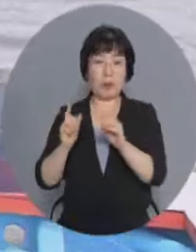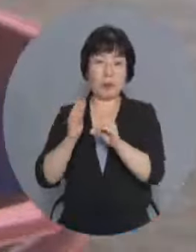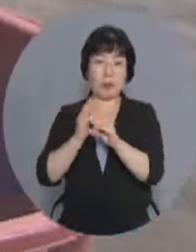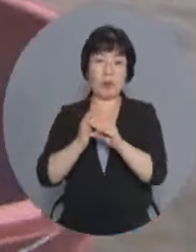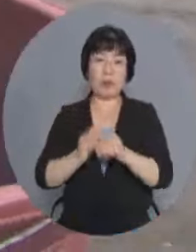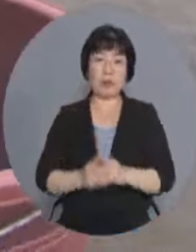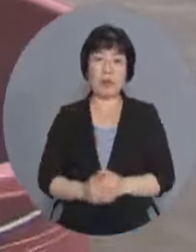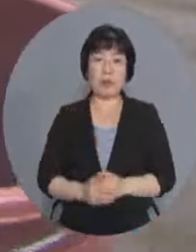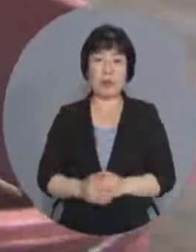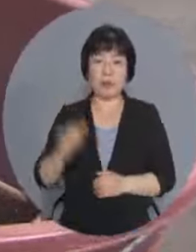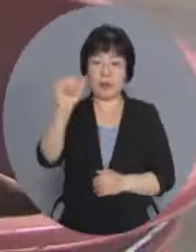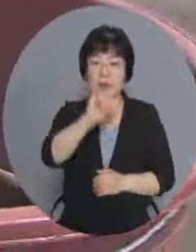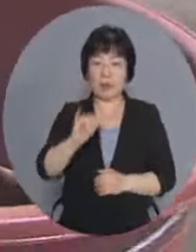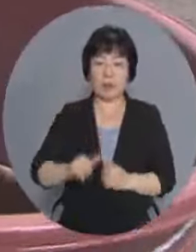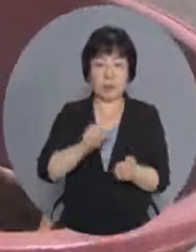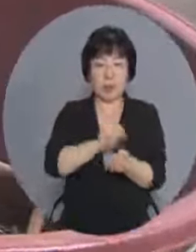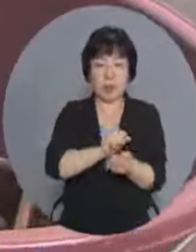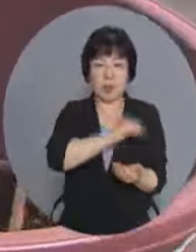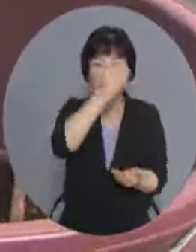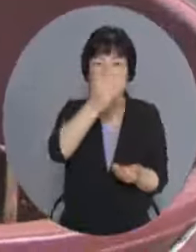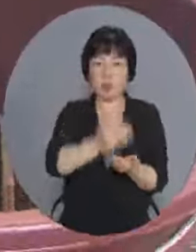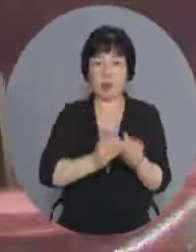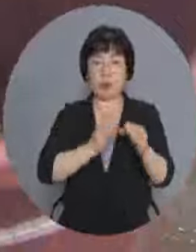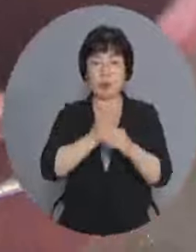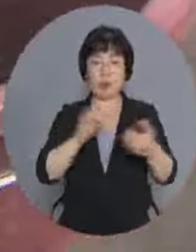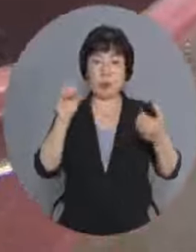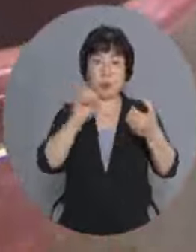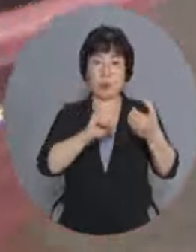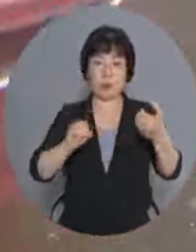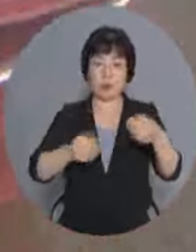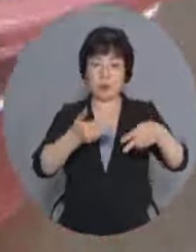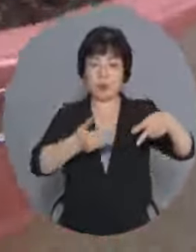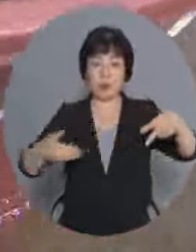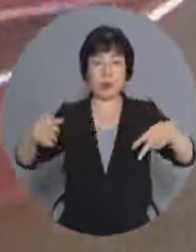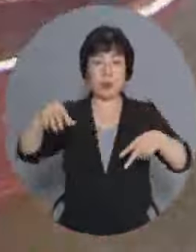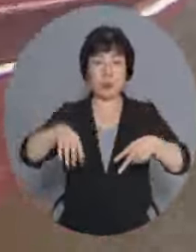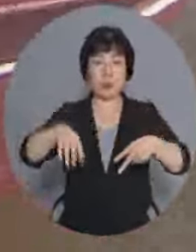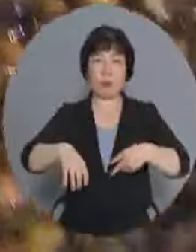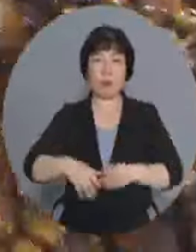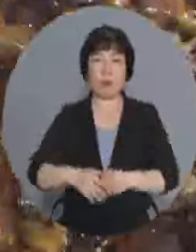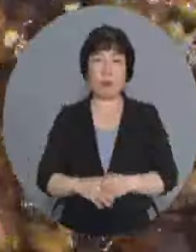상황입니다. 전국 재첩 생산량의 90%를 차지하는 섬진강